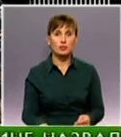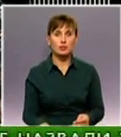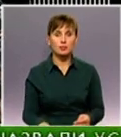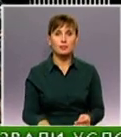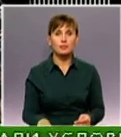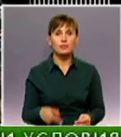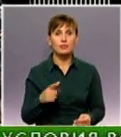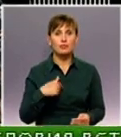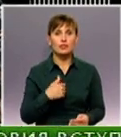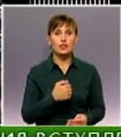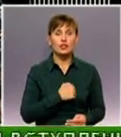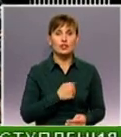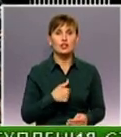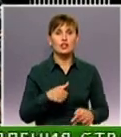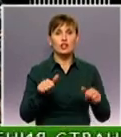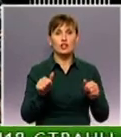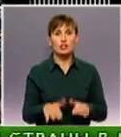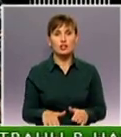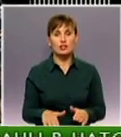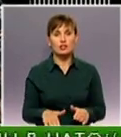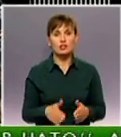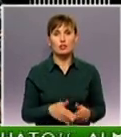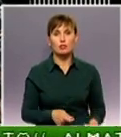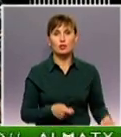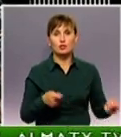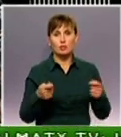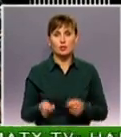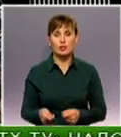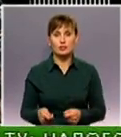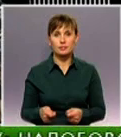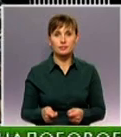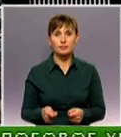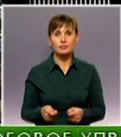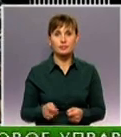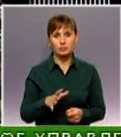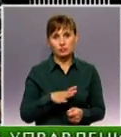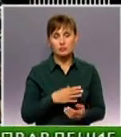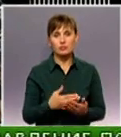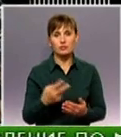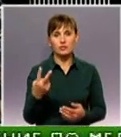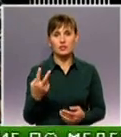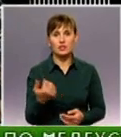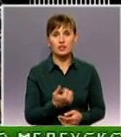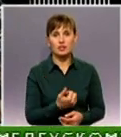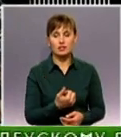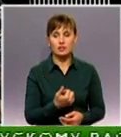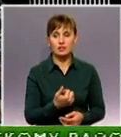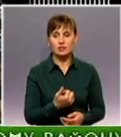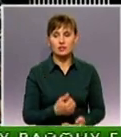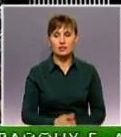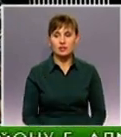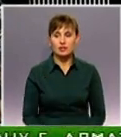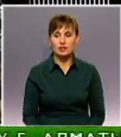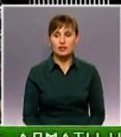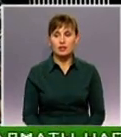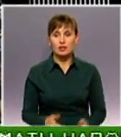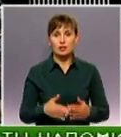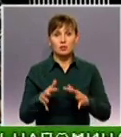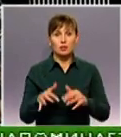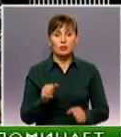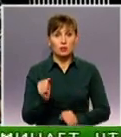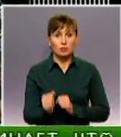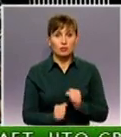мне как-то жалко стало его Ну решил забрать домой то есть ему где-то на тот момент где-то недели две было вот забрал домой